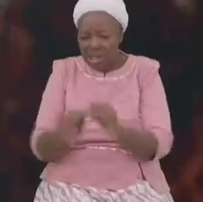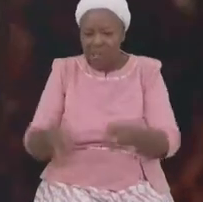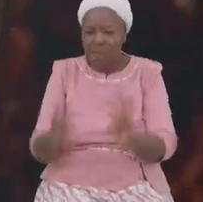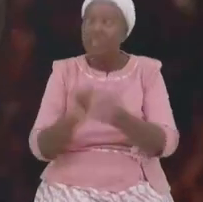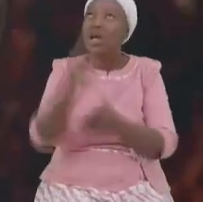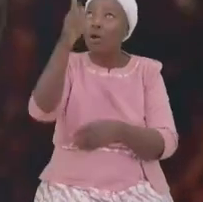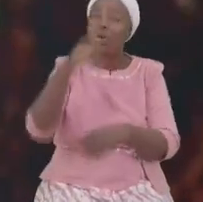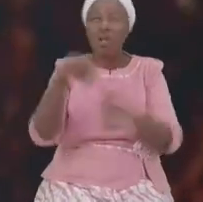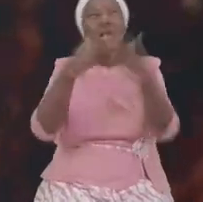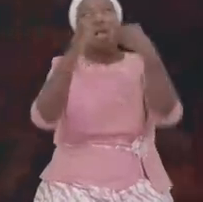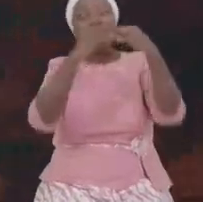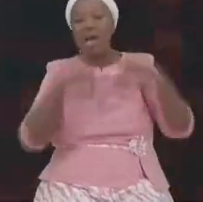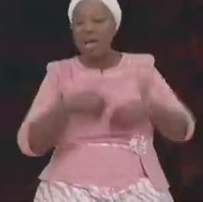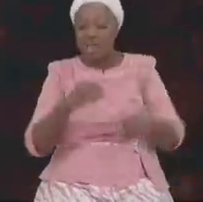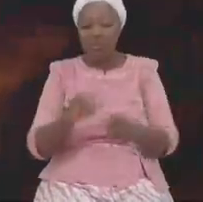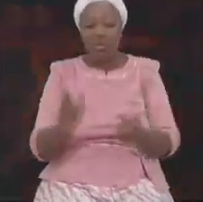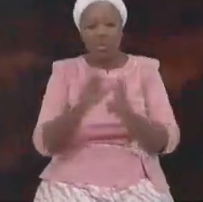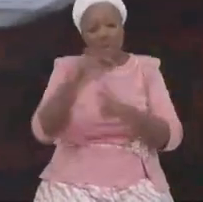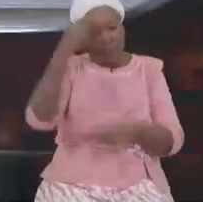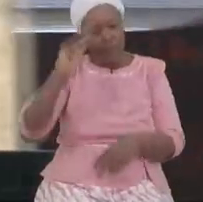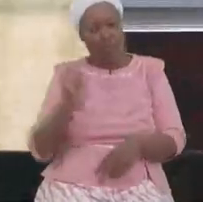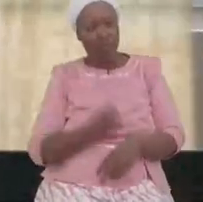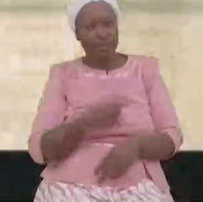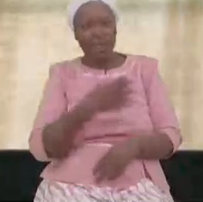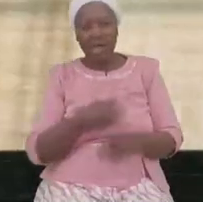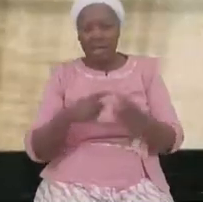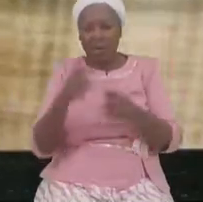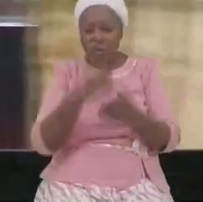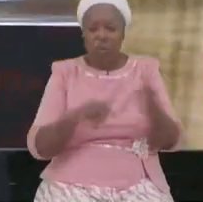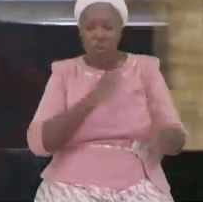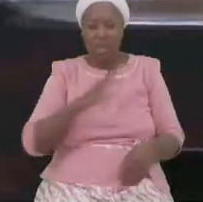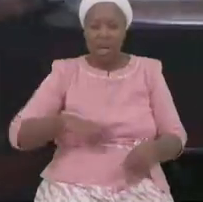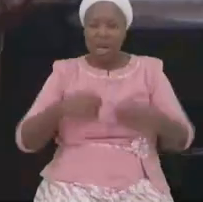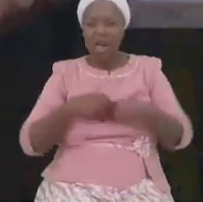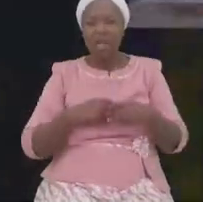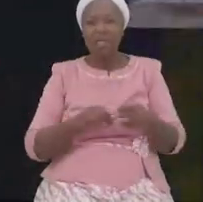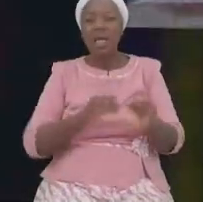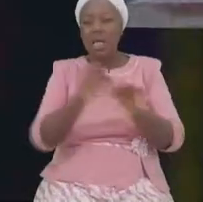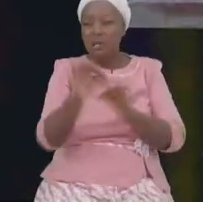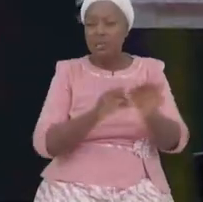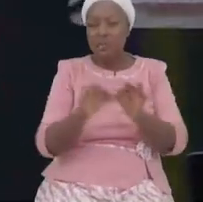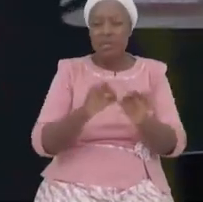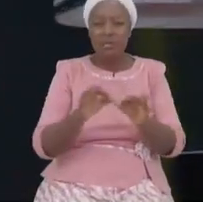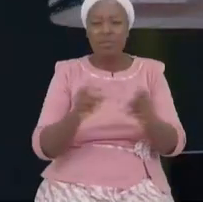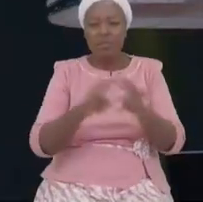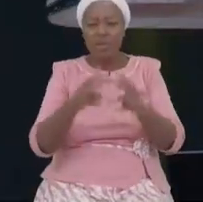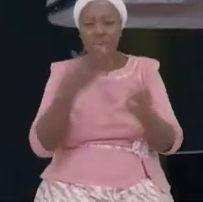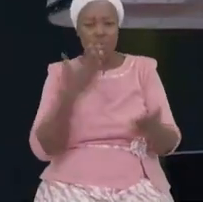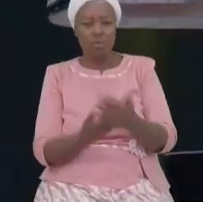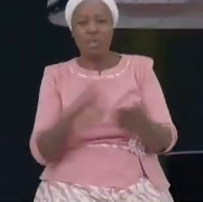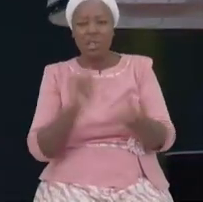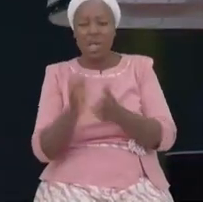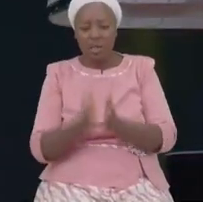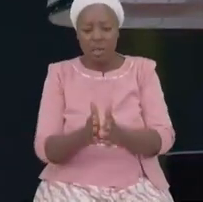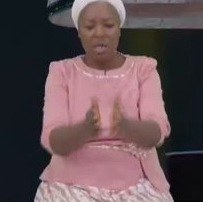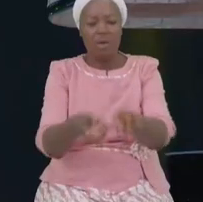a tracé pour nous et que Christ a décrit très bien pour nous la voie étroite qui conduit